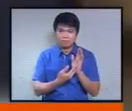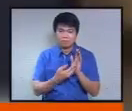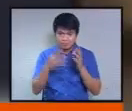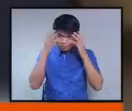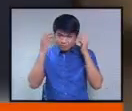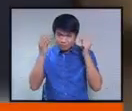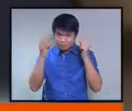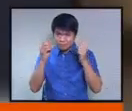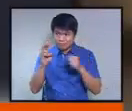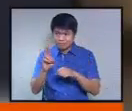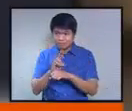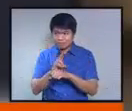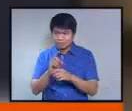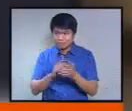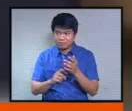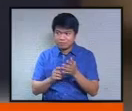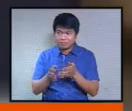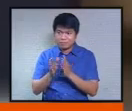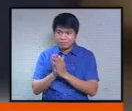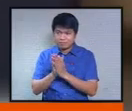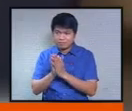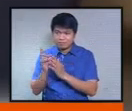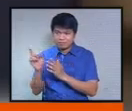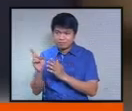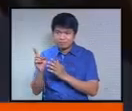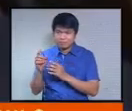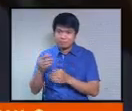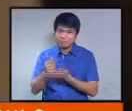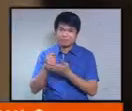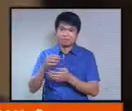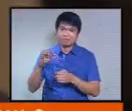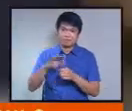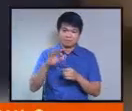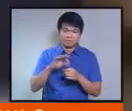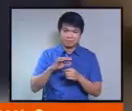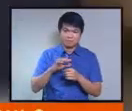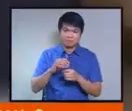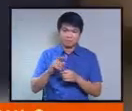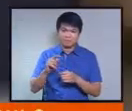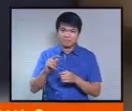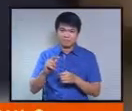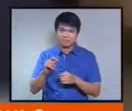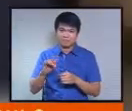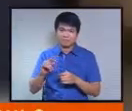president used taxpayer dollars to ask the Ukrainians to help him cheat an election. Cheat an